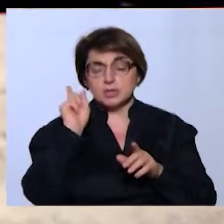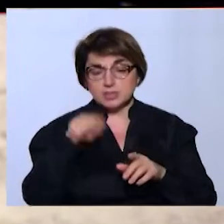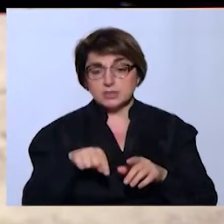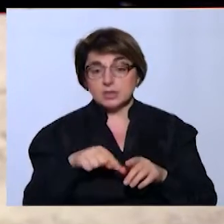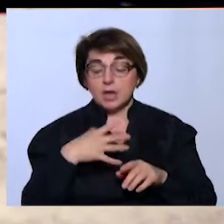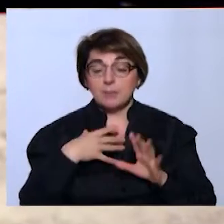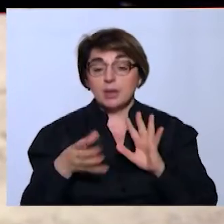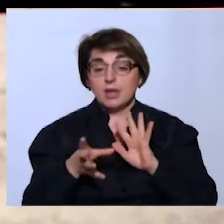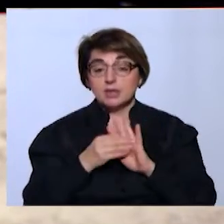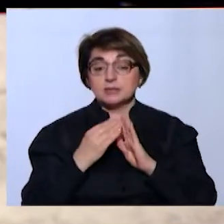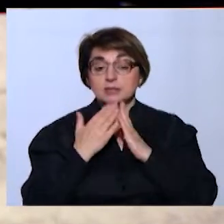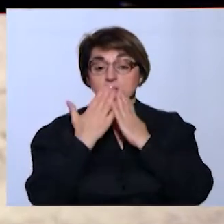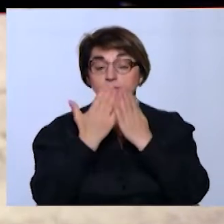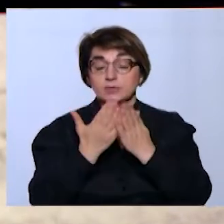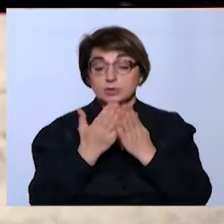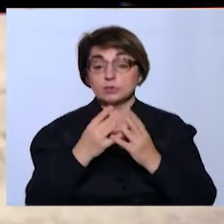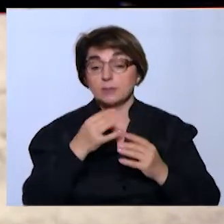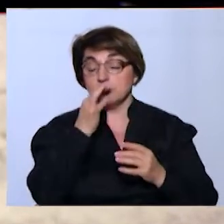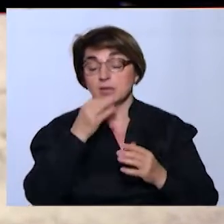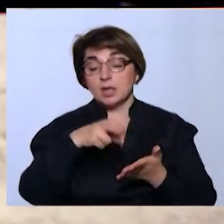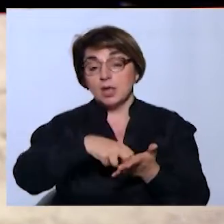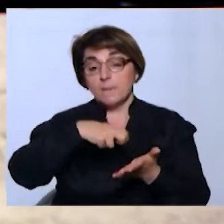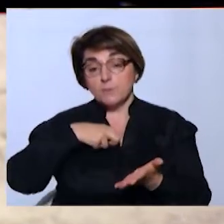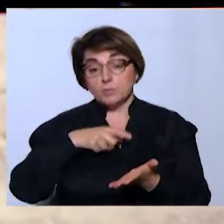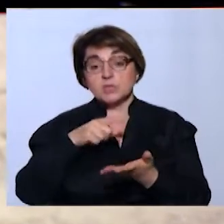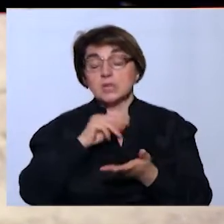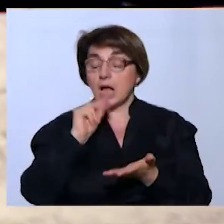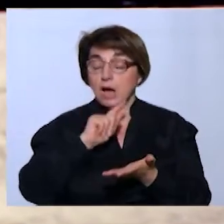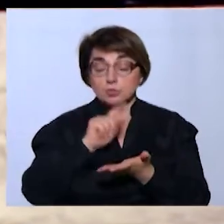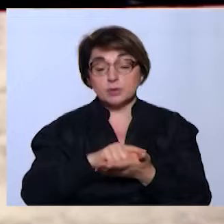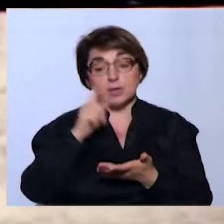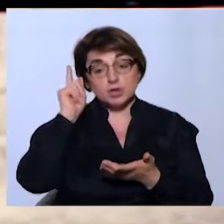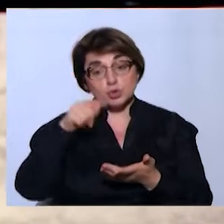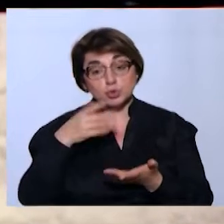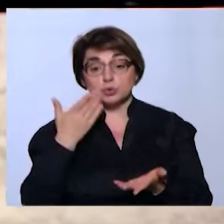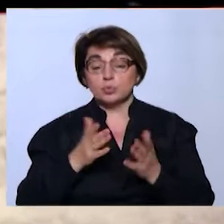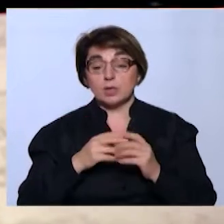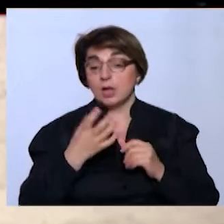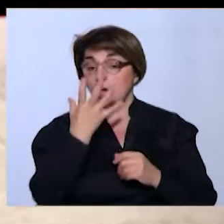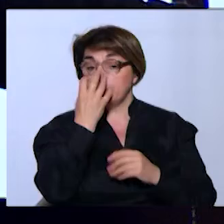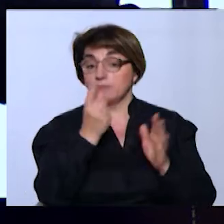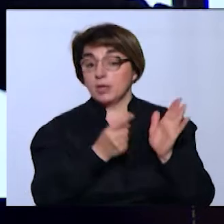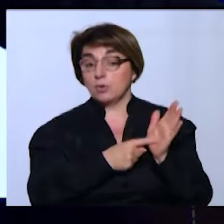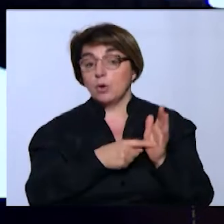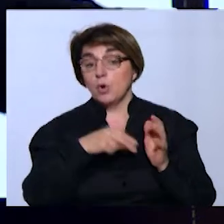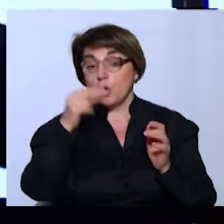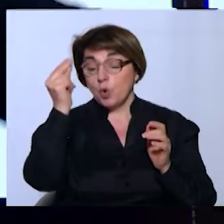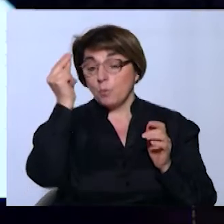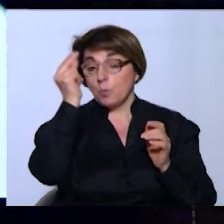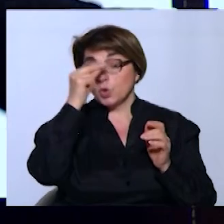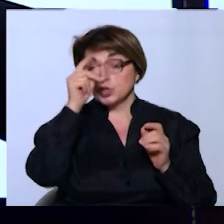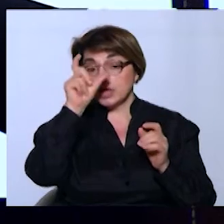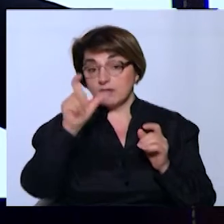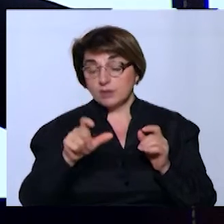იცით. Აბა ერთად წავიკითხოთ და მე მომწერეთ. იცოდით თუ არა? შევხედოთ ფოტოს. მოსწავლე